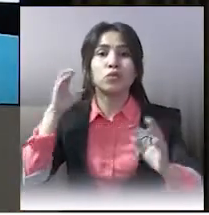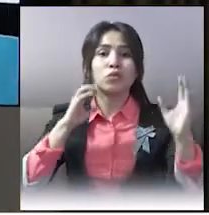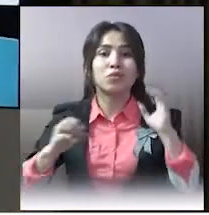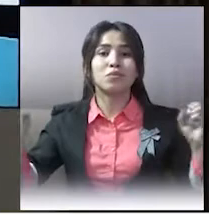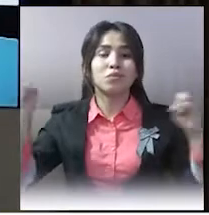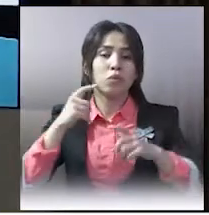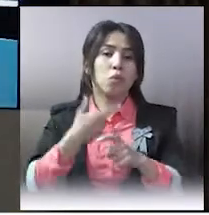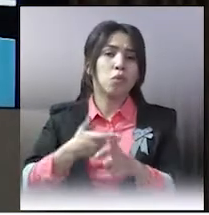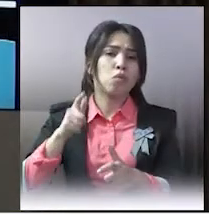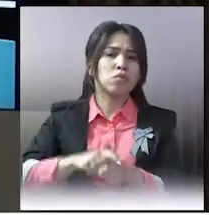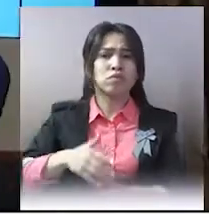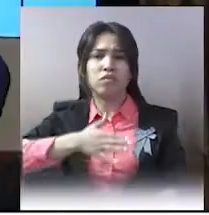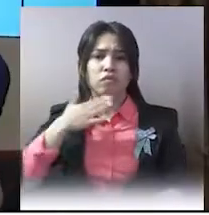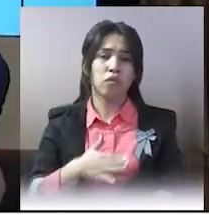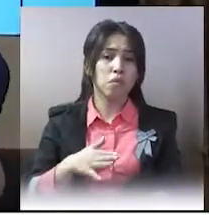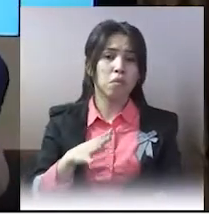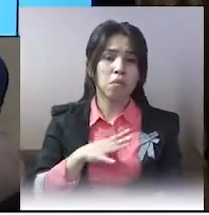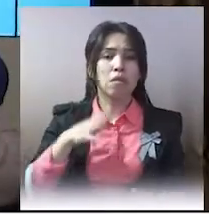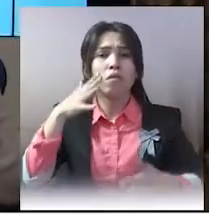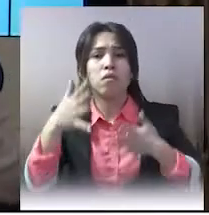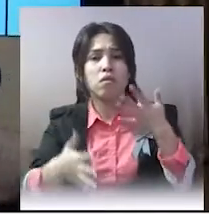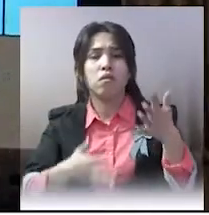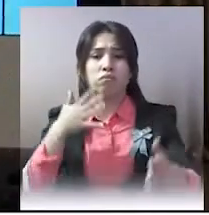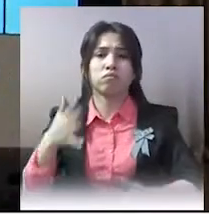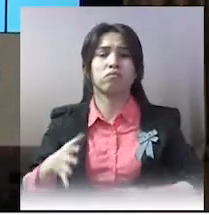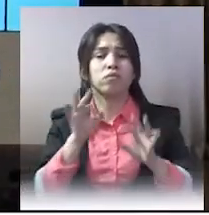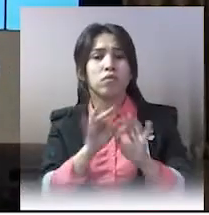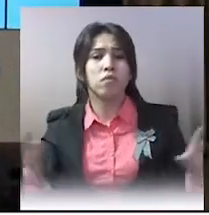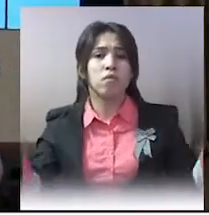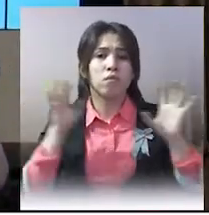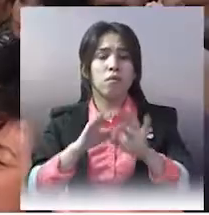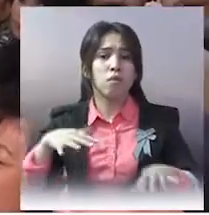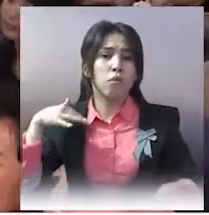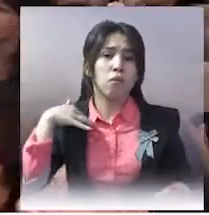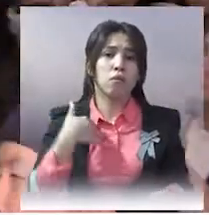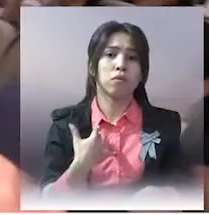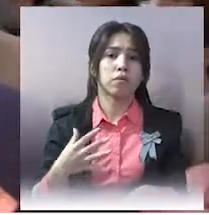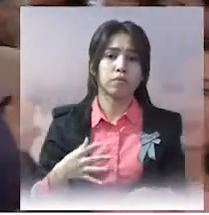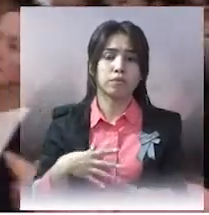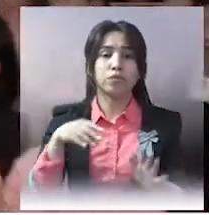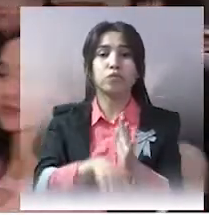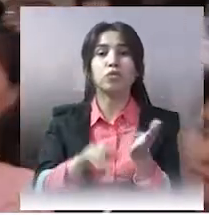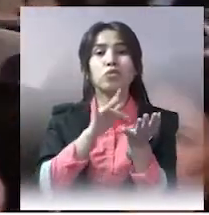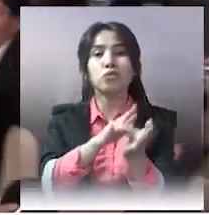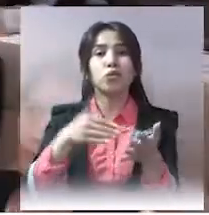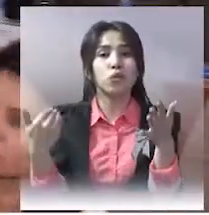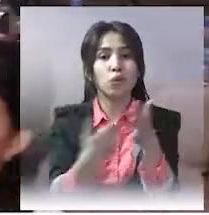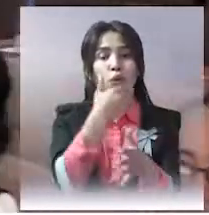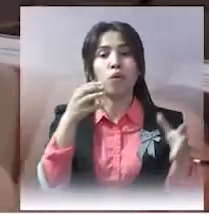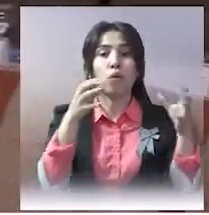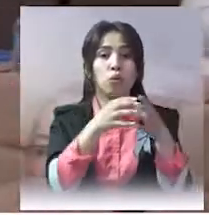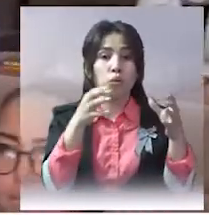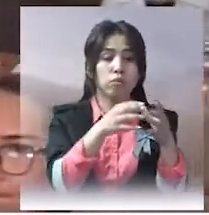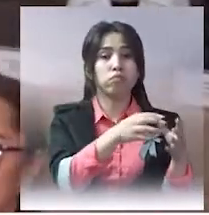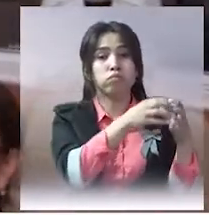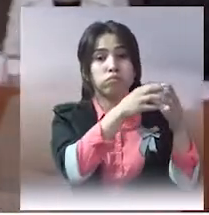ретінде қалыптасып, қоршаған ортаға тез бейімделіп кетуіне мүдделі. Шара барысында баланы дамытушы ойыншықтардың рөлі де назардан тыс қалмады.